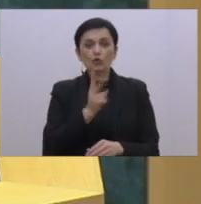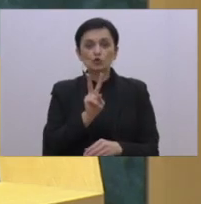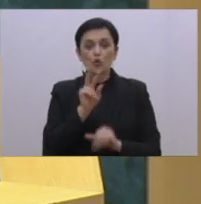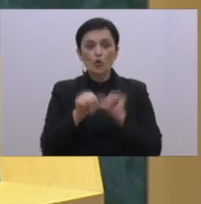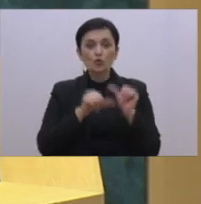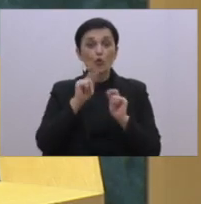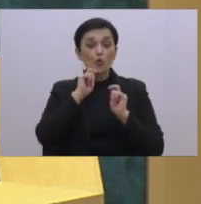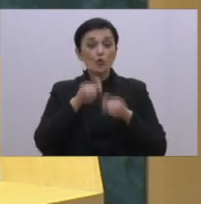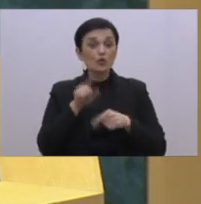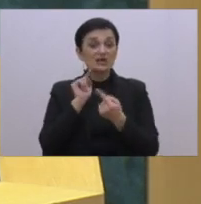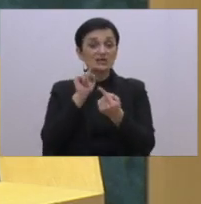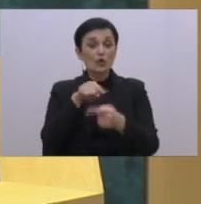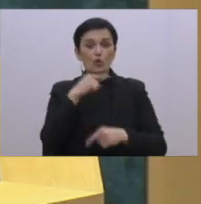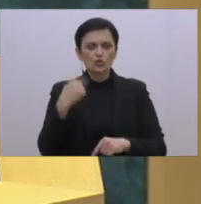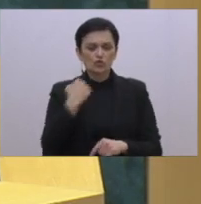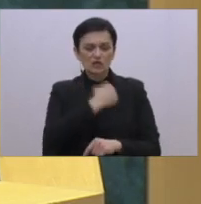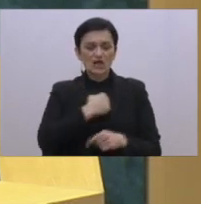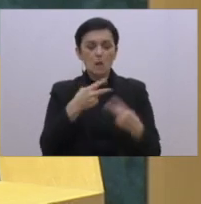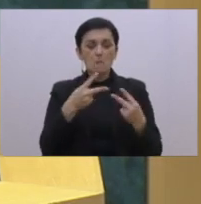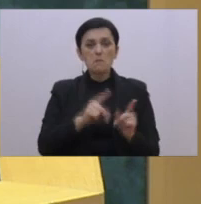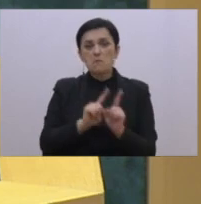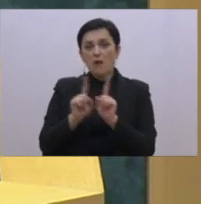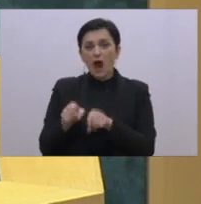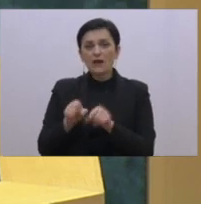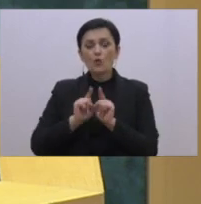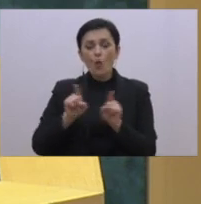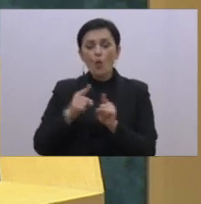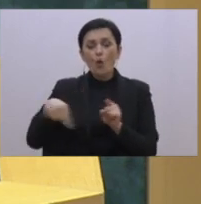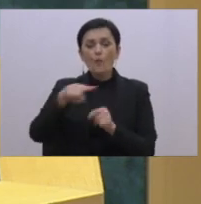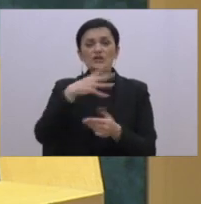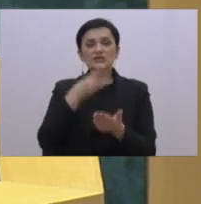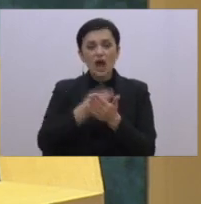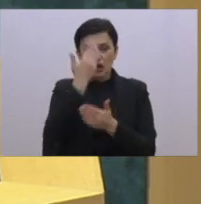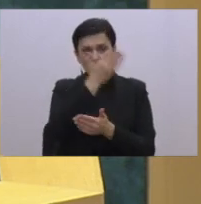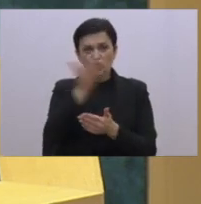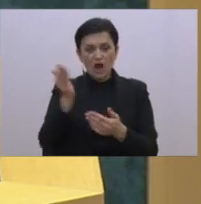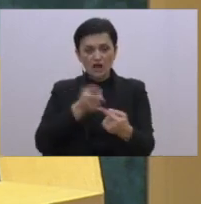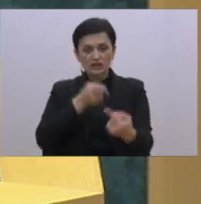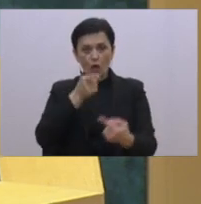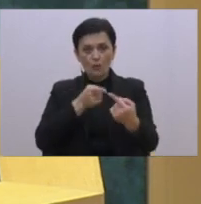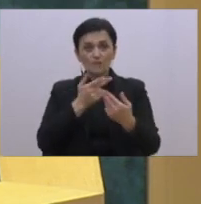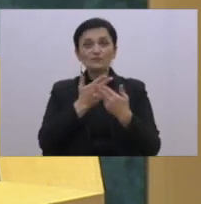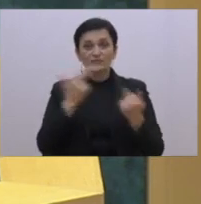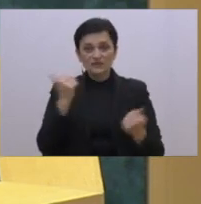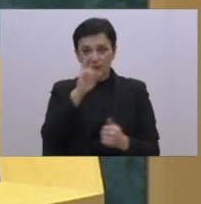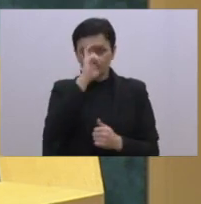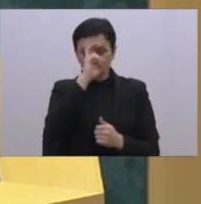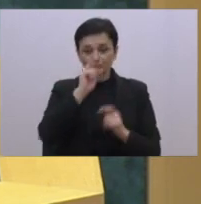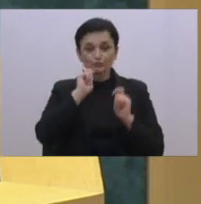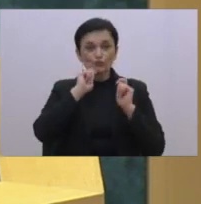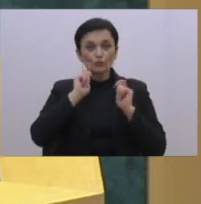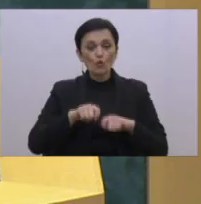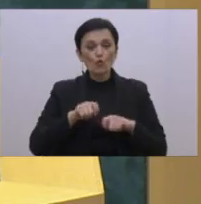როდესაც უკრაინის წინააღმდეგ რუსეთის აგრესიის პარალელურად ოპოზიცია საკუთარ ხალხს დაუპირისპირდა და ხელისუფლებას